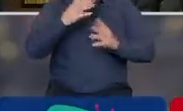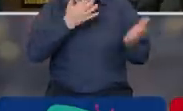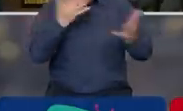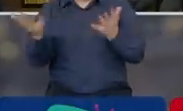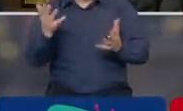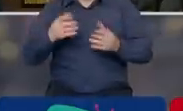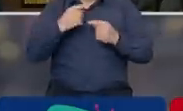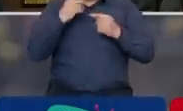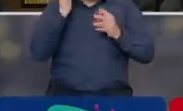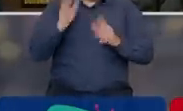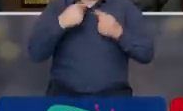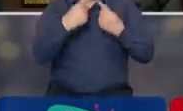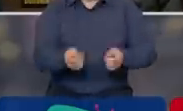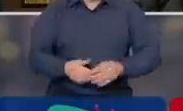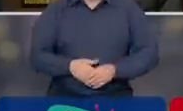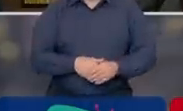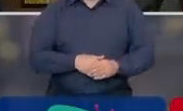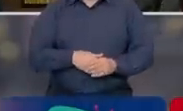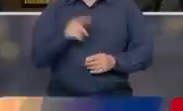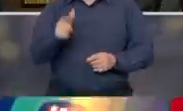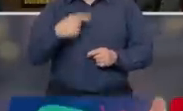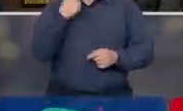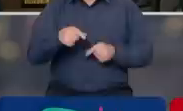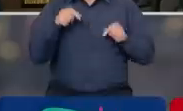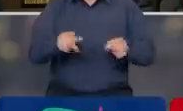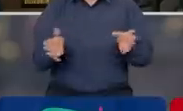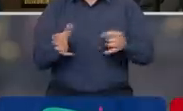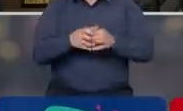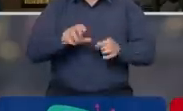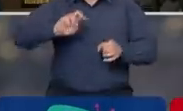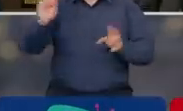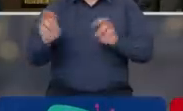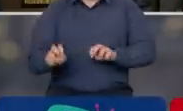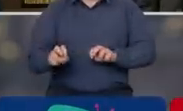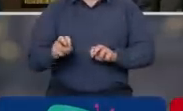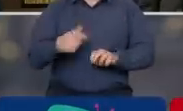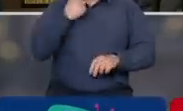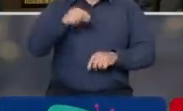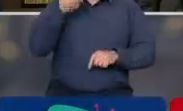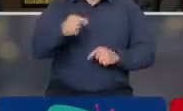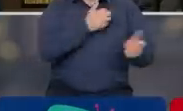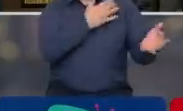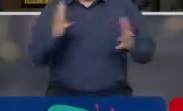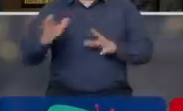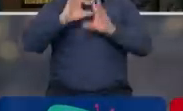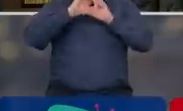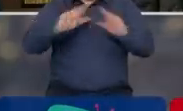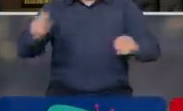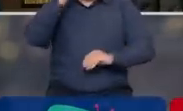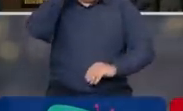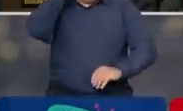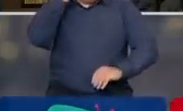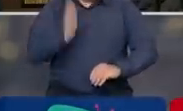warsztaty ze sobą konkluzja zestawu koncowego jest taka że opanujemy ten żywioł oczywiście nie jesteśmy w stanie